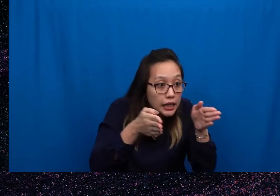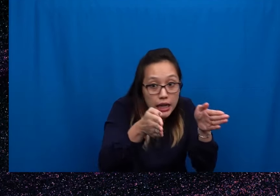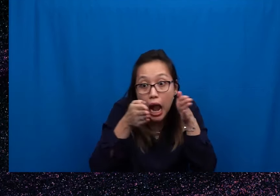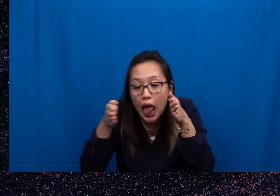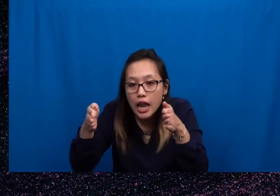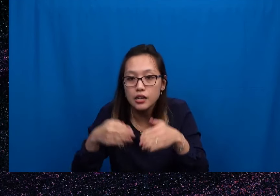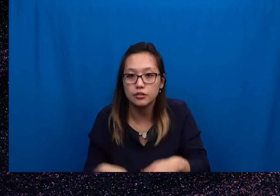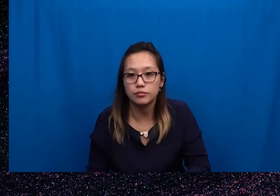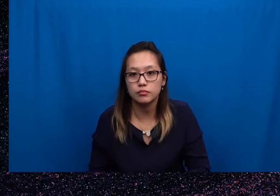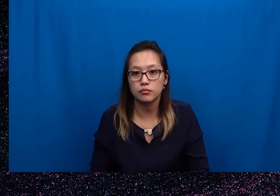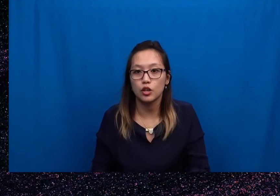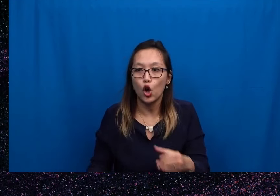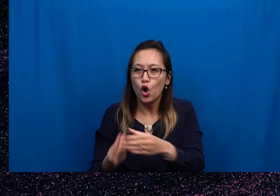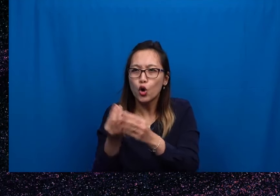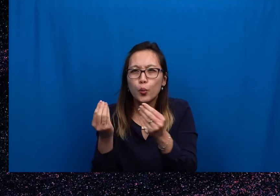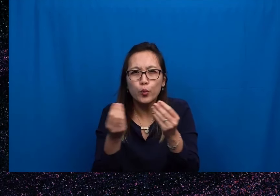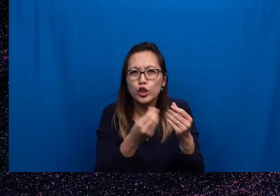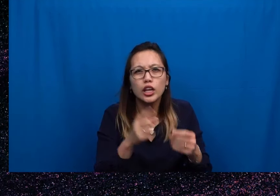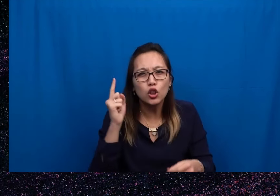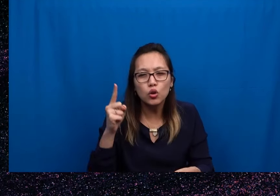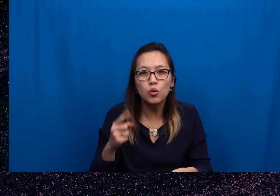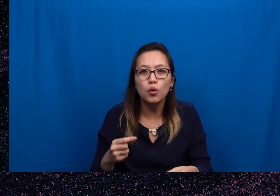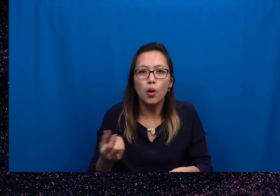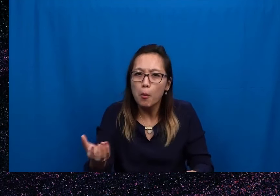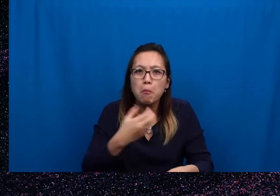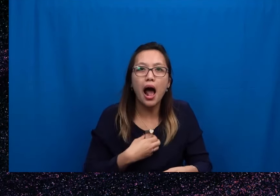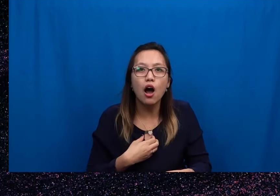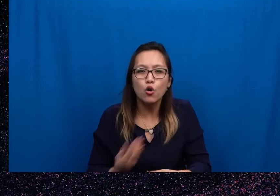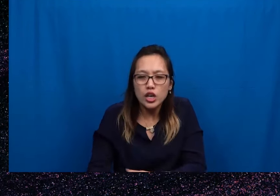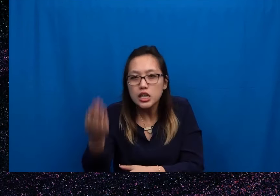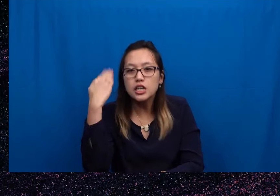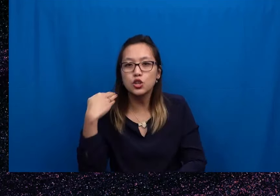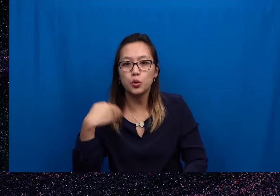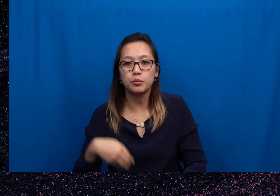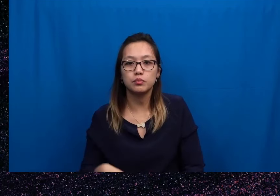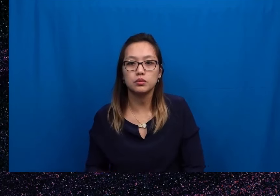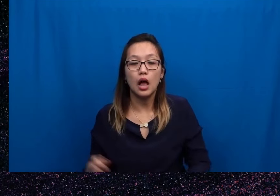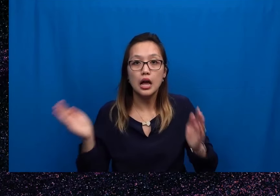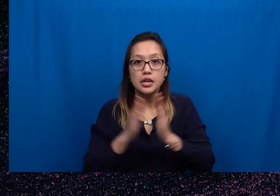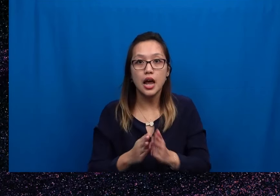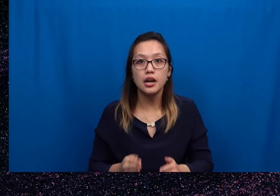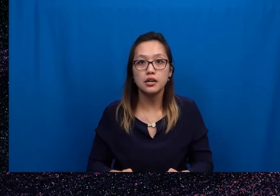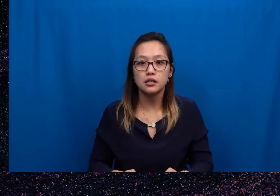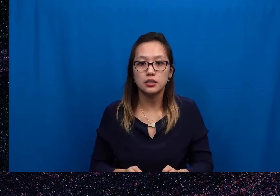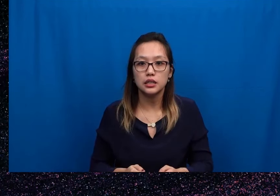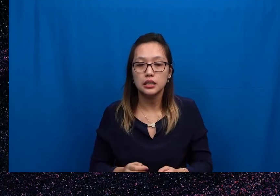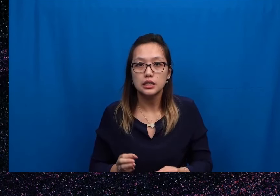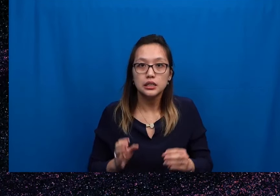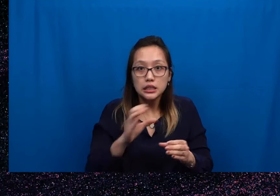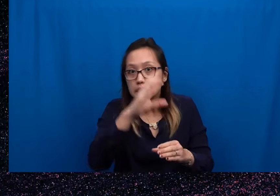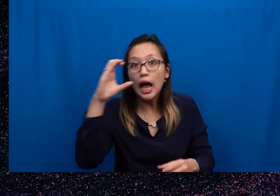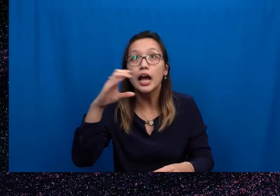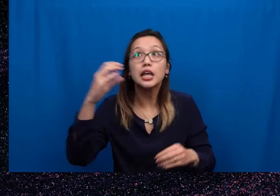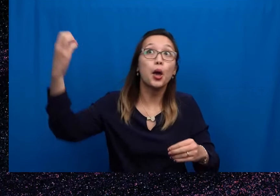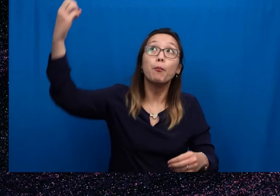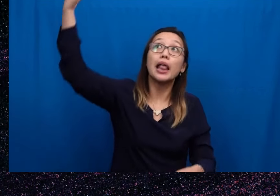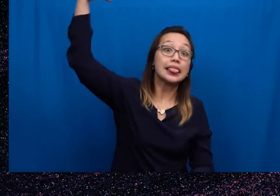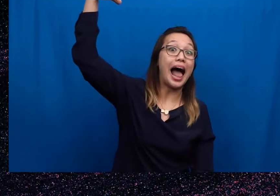itu mempunyai keinginan yang kuat untuk hidup dan dia telah mengatasi segala ketidakmungkinan untuk bertahan